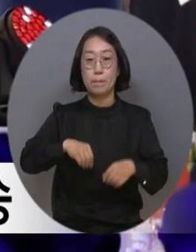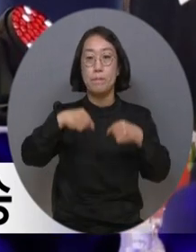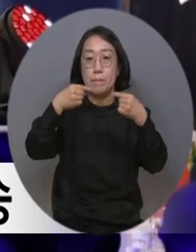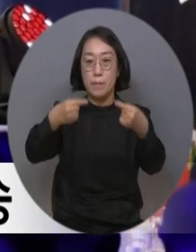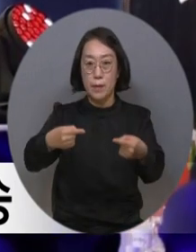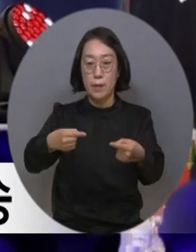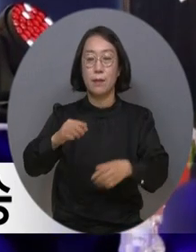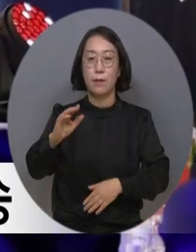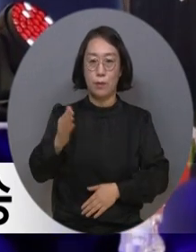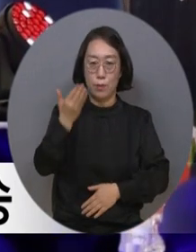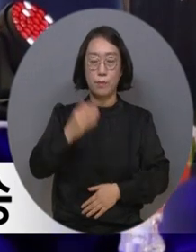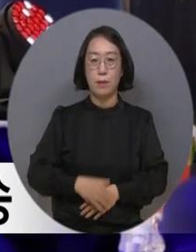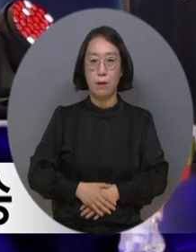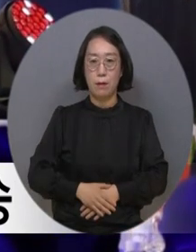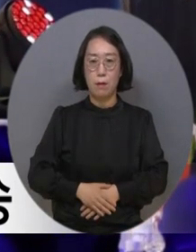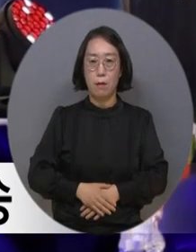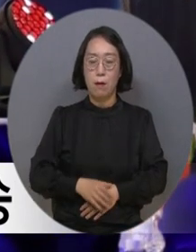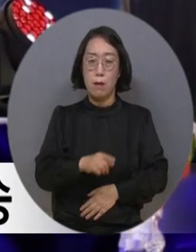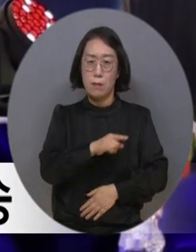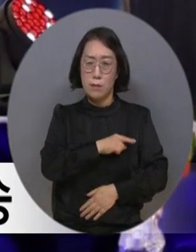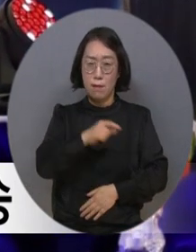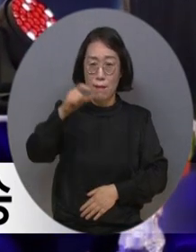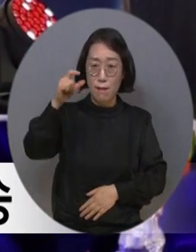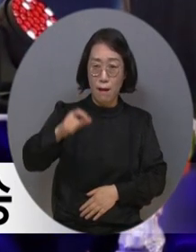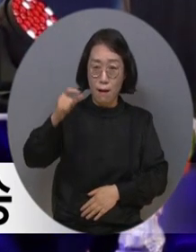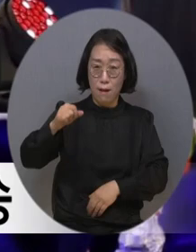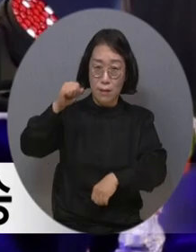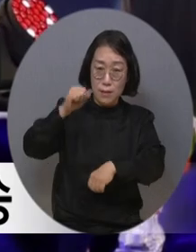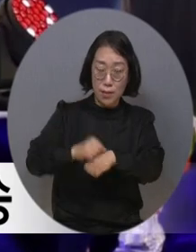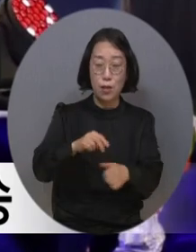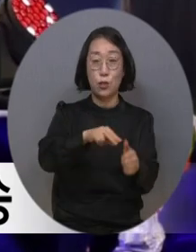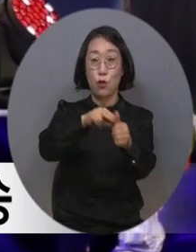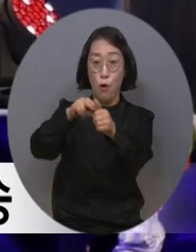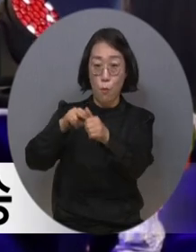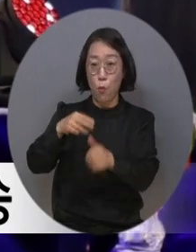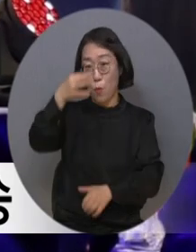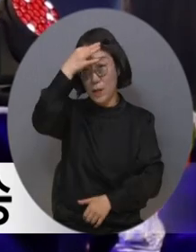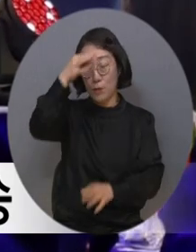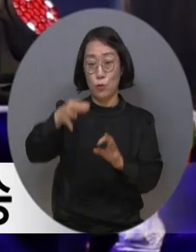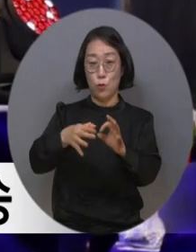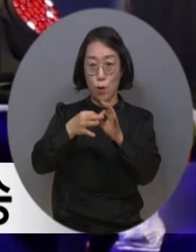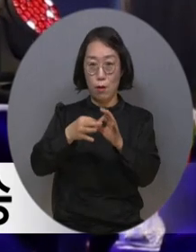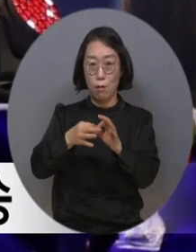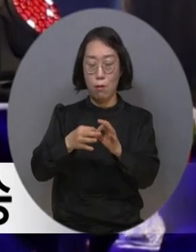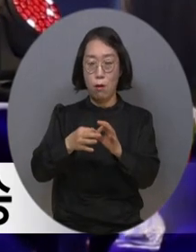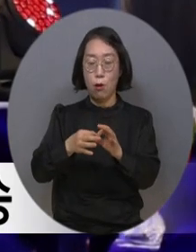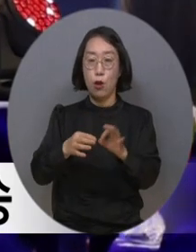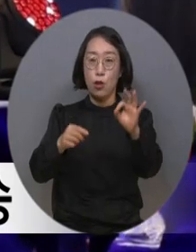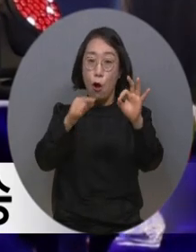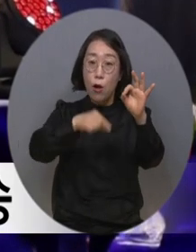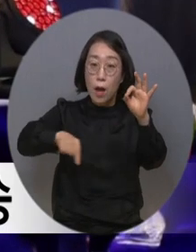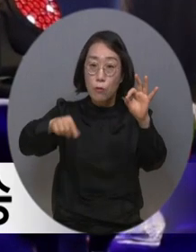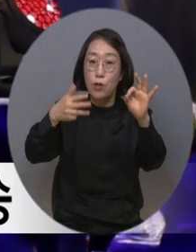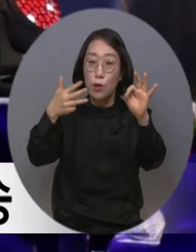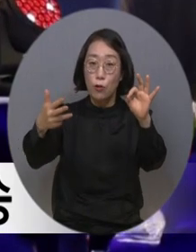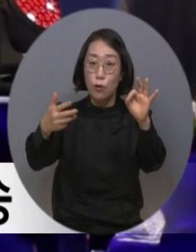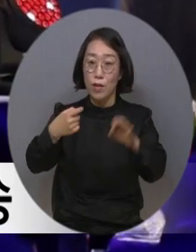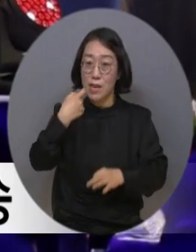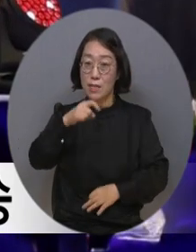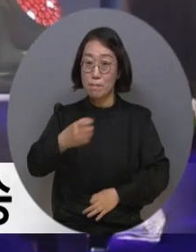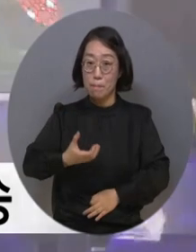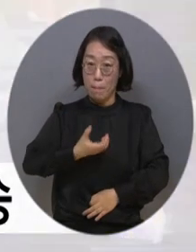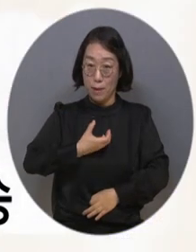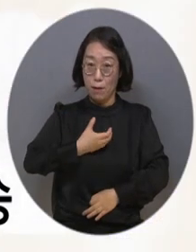출전했습니다 특히 전통적으로 강세를 보이던 정보기술 it 분야에서 총 10개 직종 중 8개의